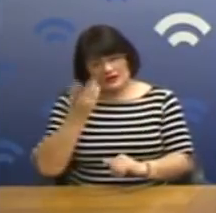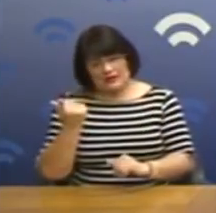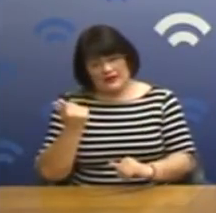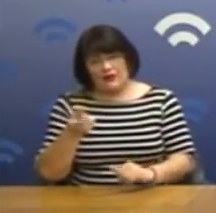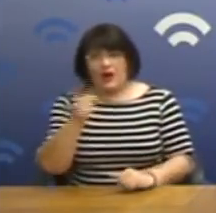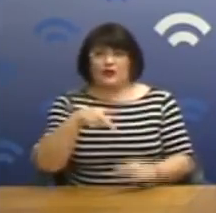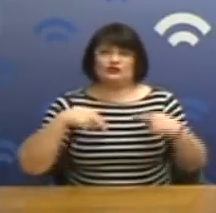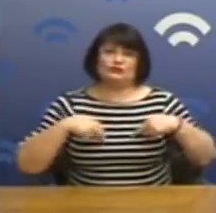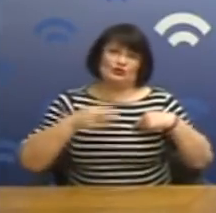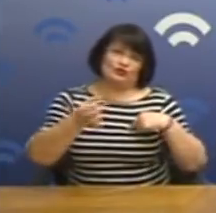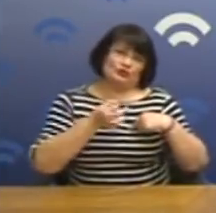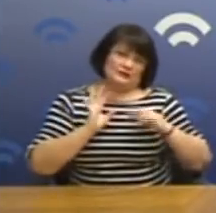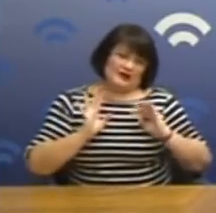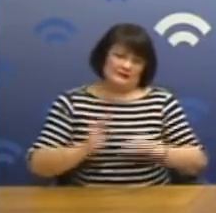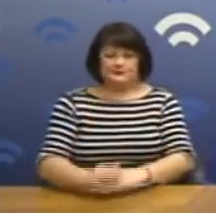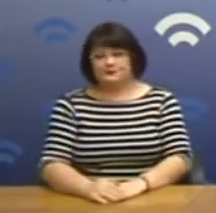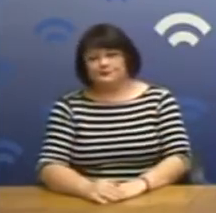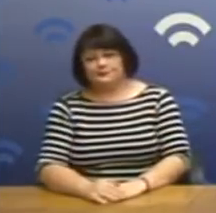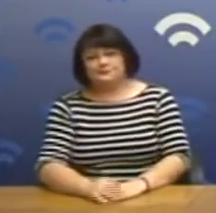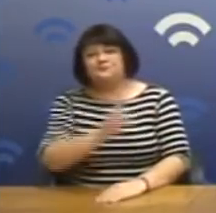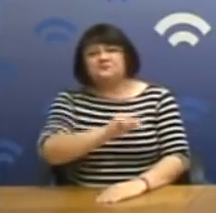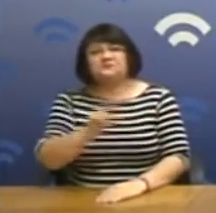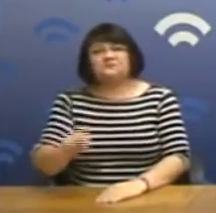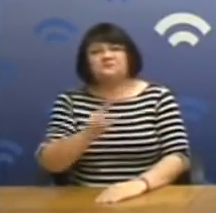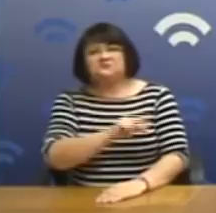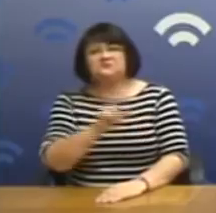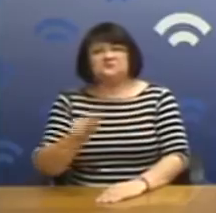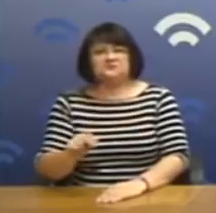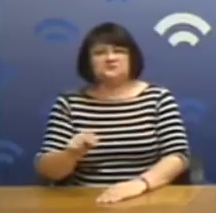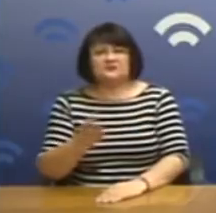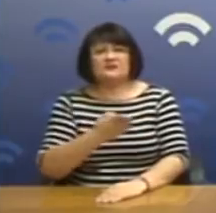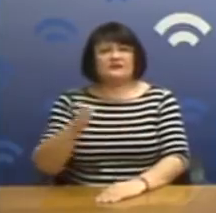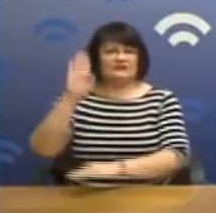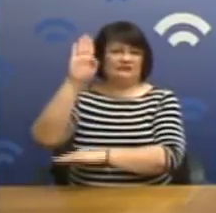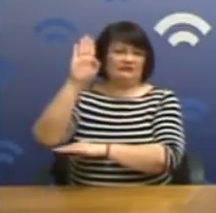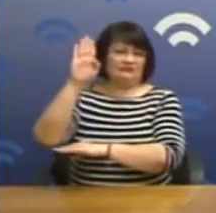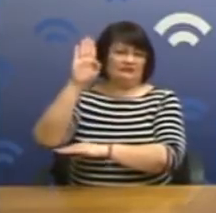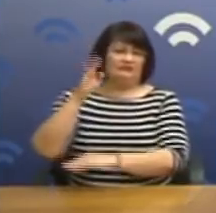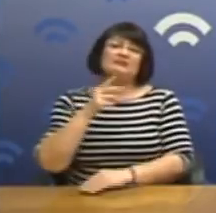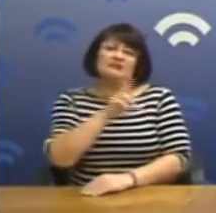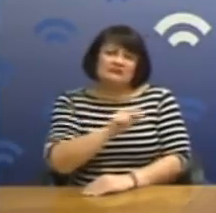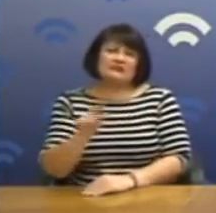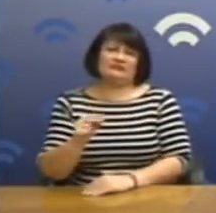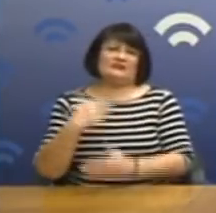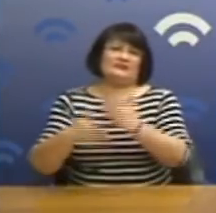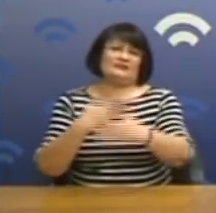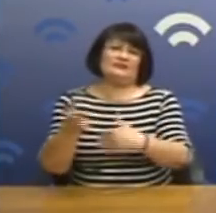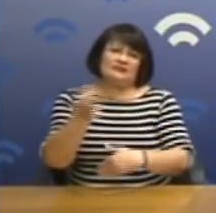κάποιος άλλος υπουργός. Τα ίδια που αναμασάνε διάφορα ακροδεξιά φασιστικά μορφώματα χρόνια